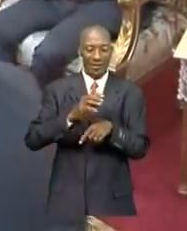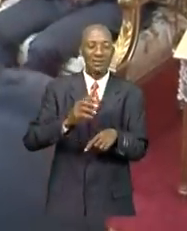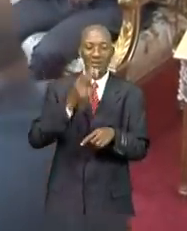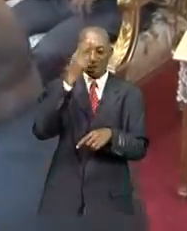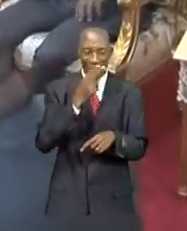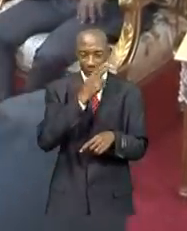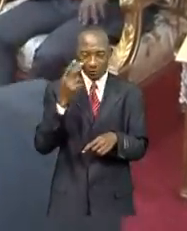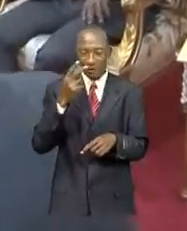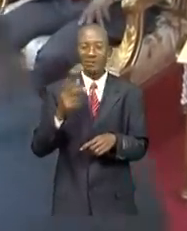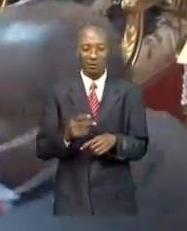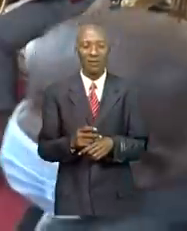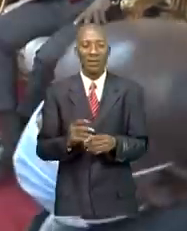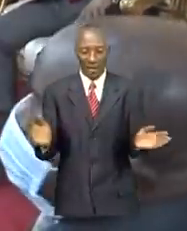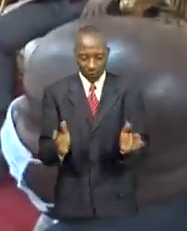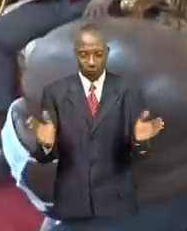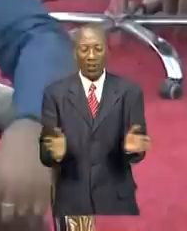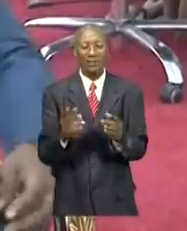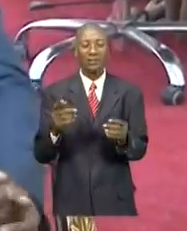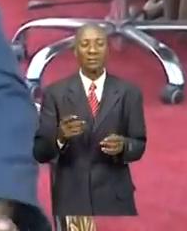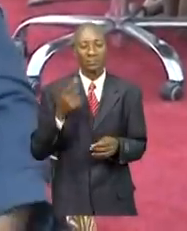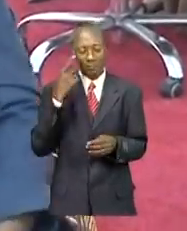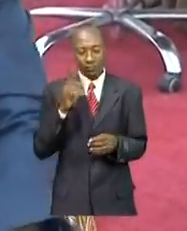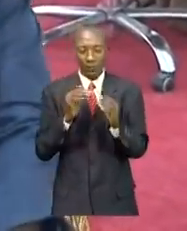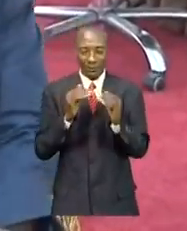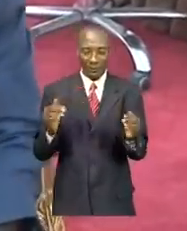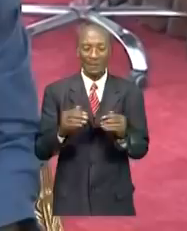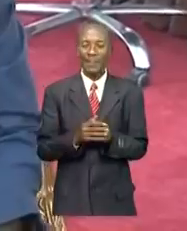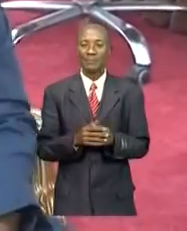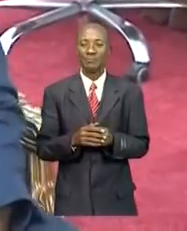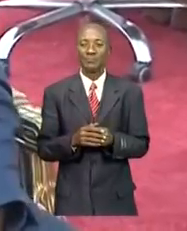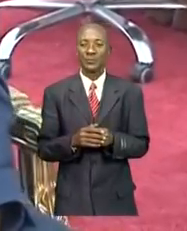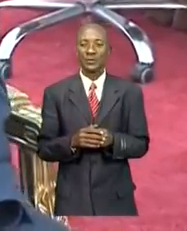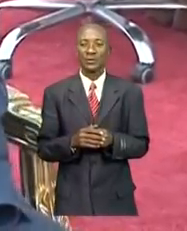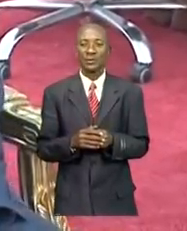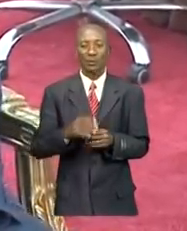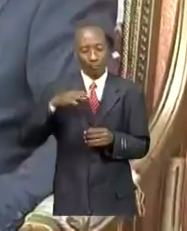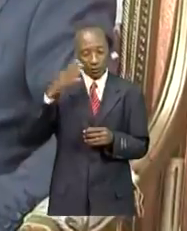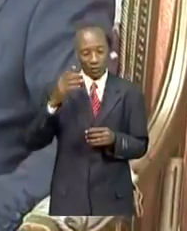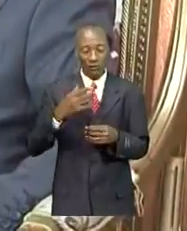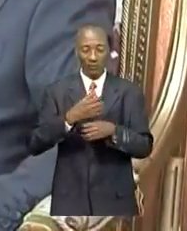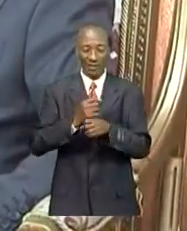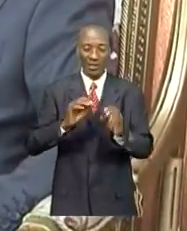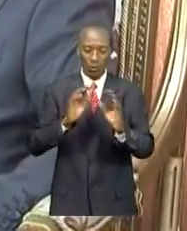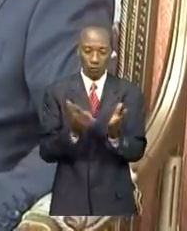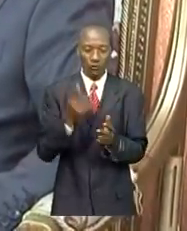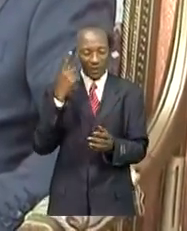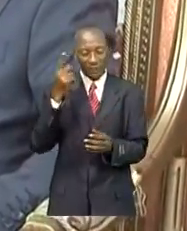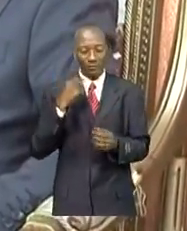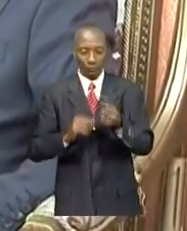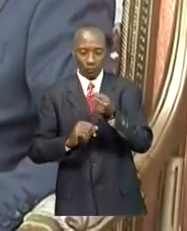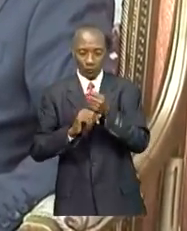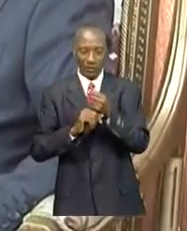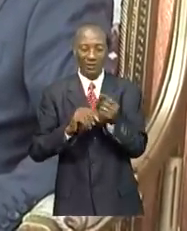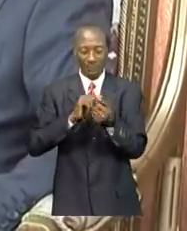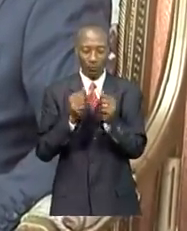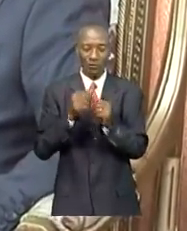l'Assemblée nationale qui avait mis en place une commission temporaire et spéciale pour la situation dans l'est du pays a été remis